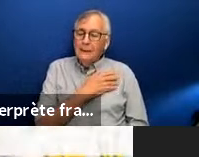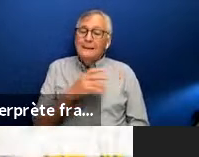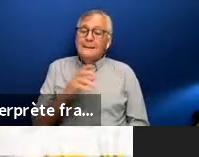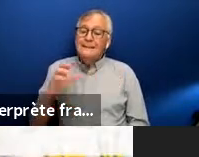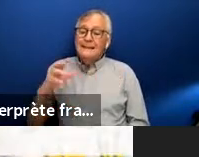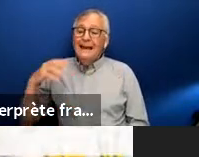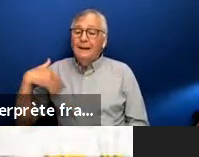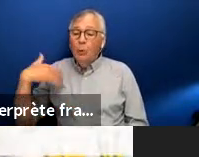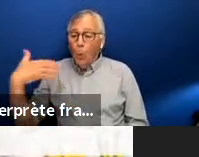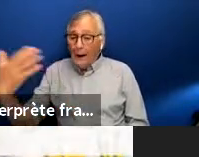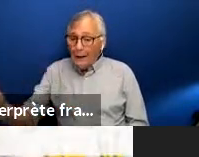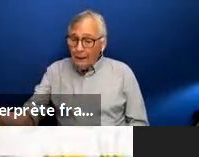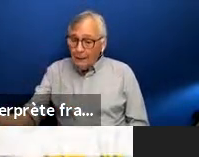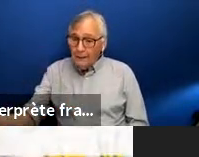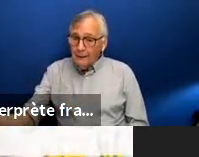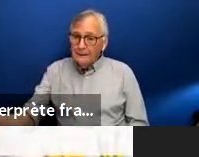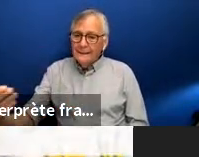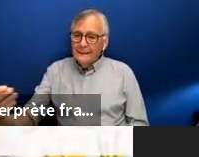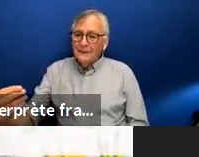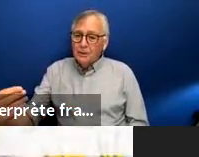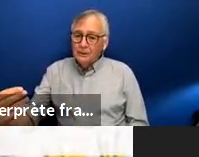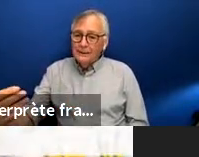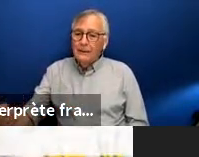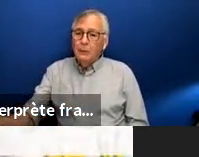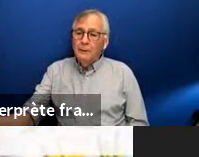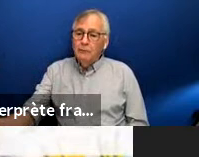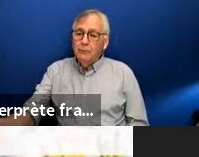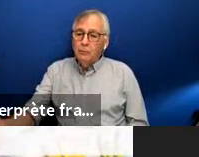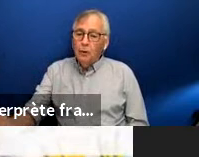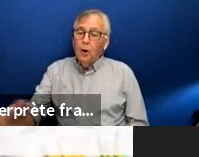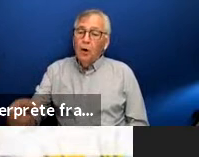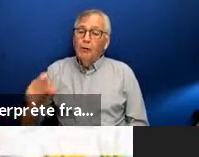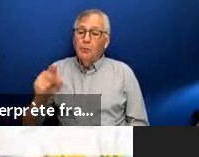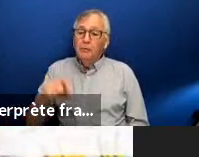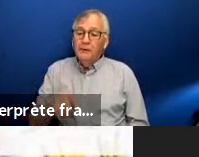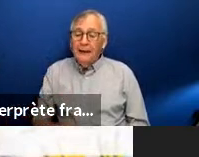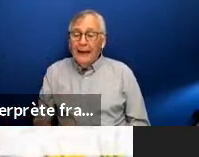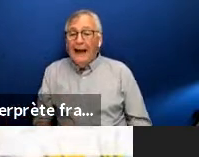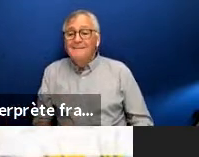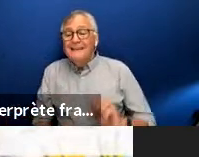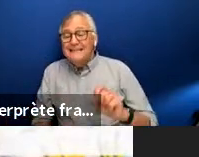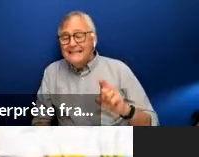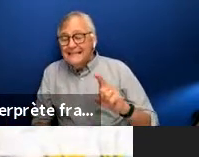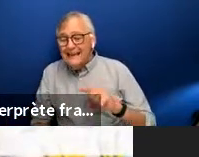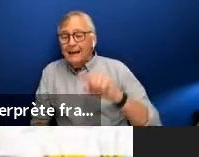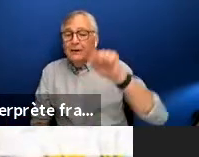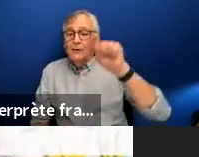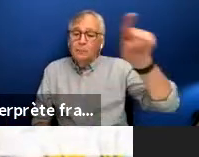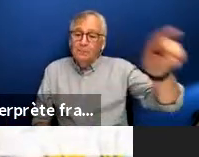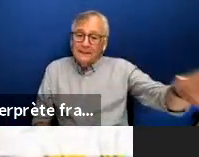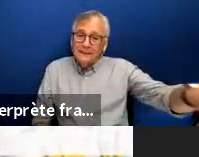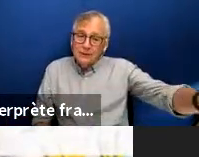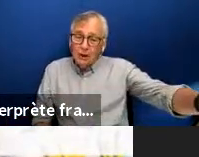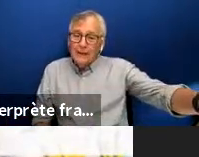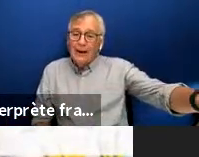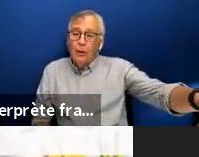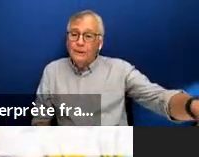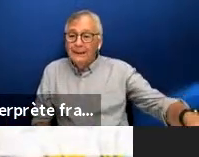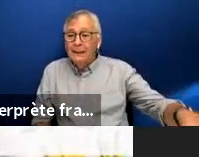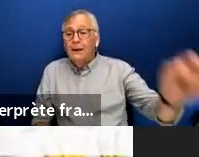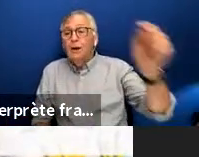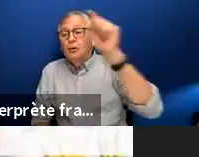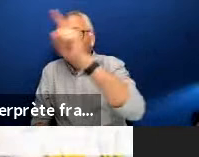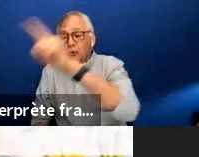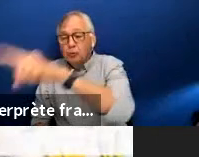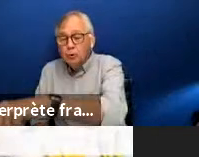l'épaule. S'il est loin, si la personne est loin, puis vous pouvez aviser une personne à